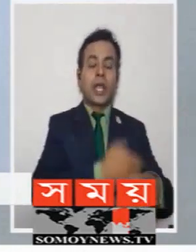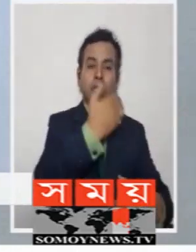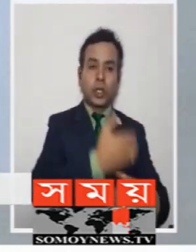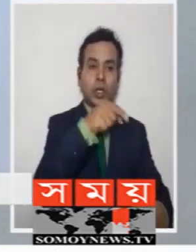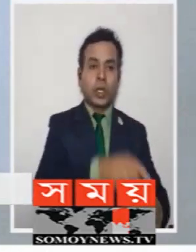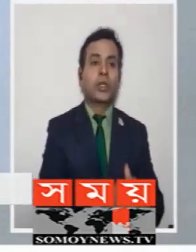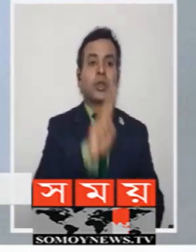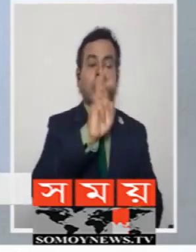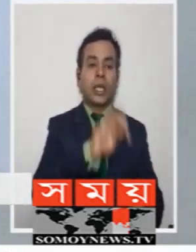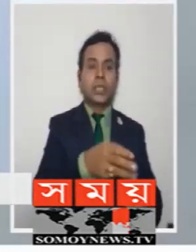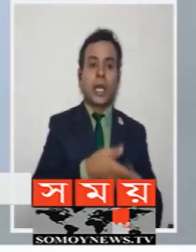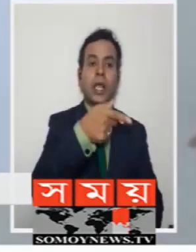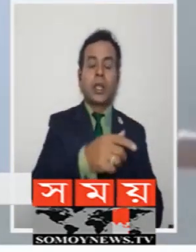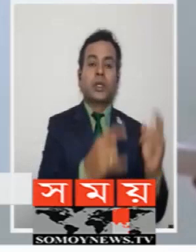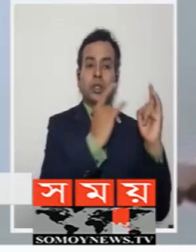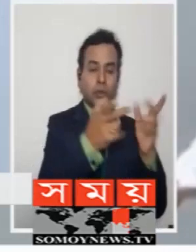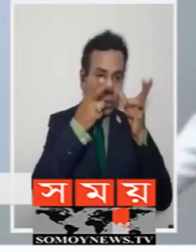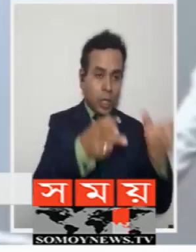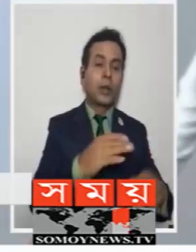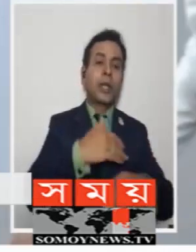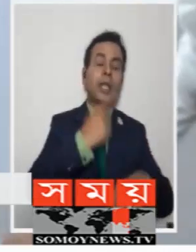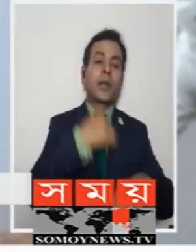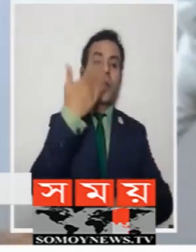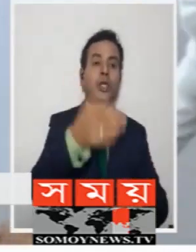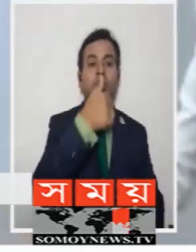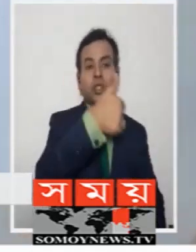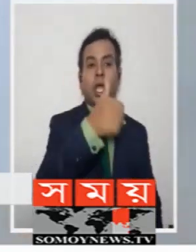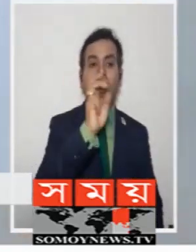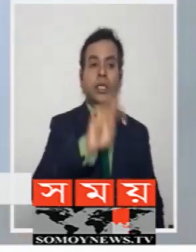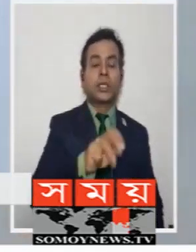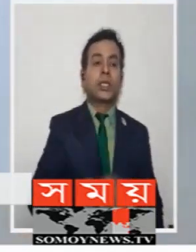সকল হাসপাতালে আইসিইউ সংখ্যা এবং ডায়ালাইসিস ইউনিট আছে,